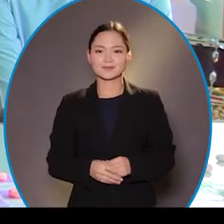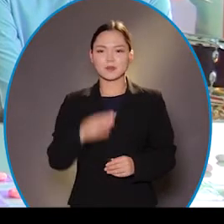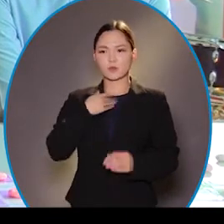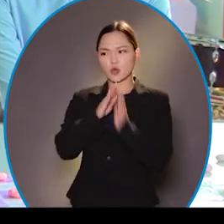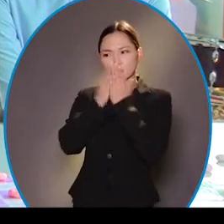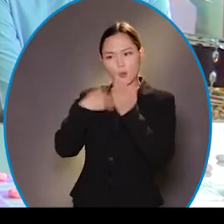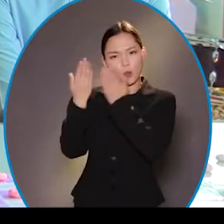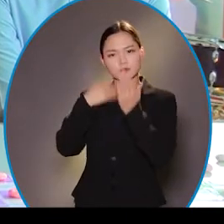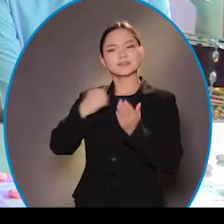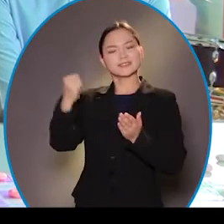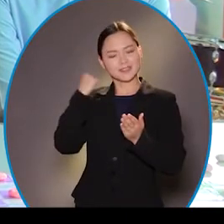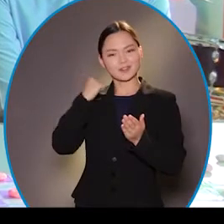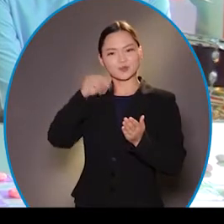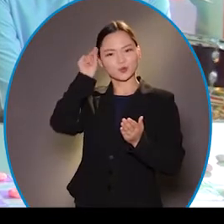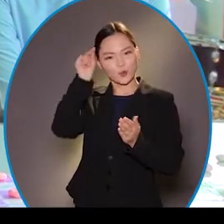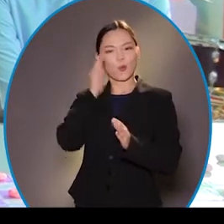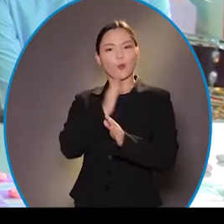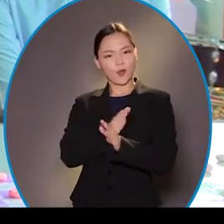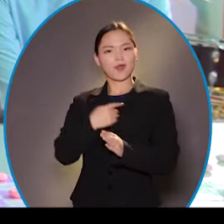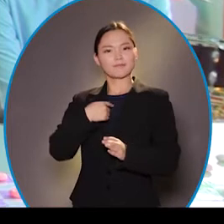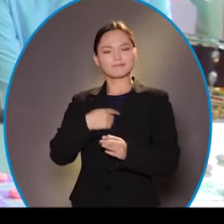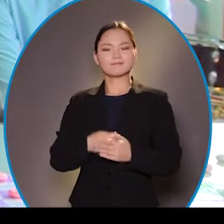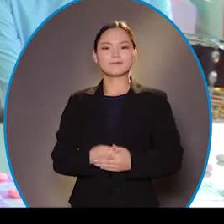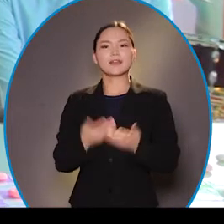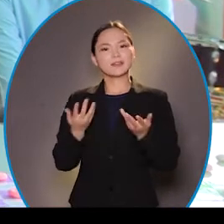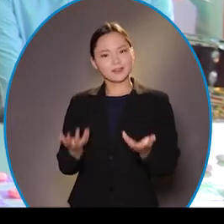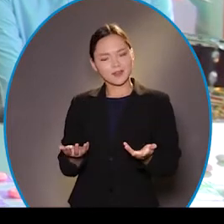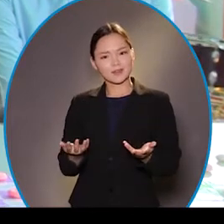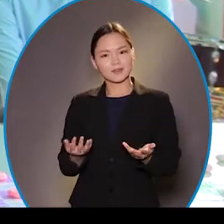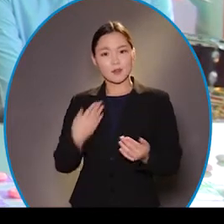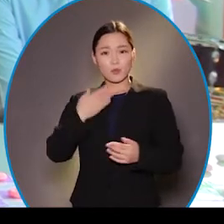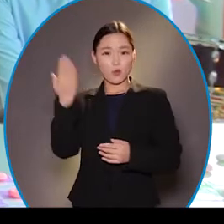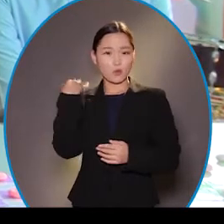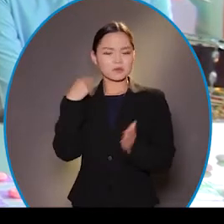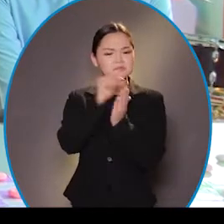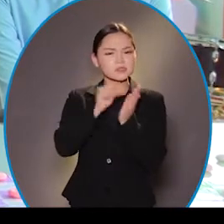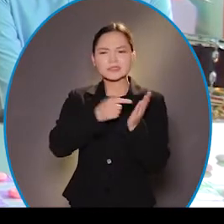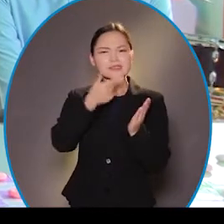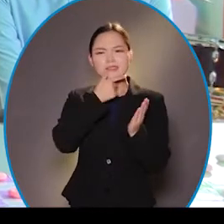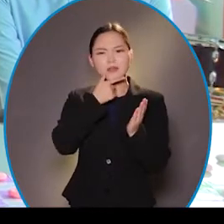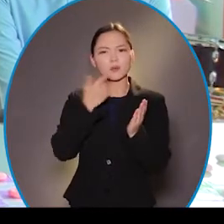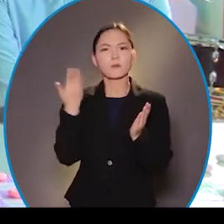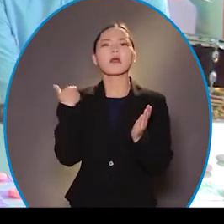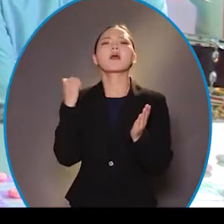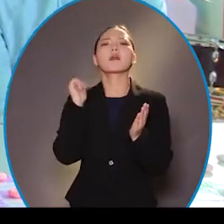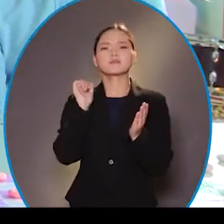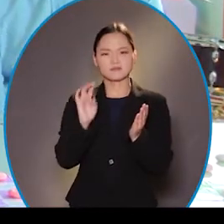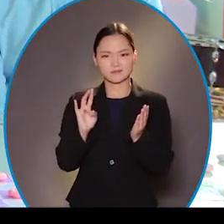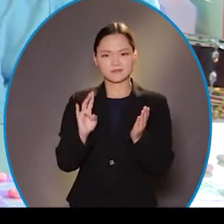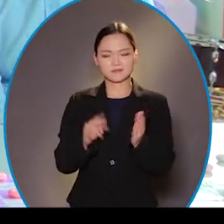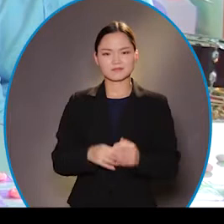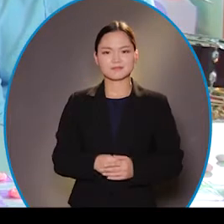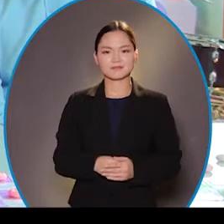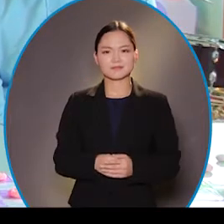ном уншихад тэгээд юм бичээд тэгээд